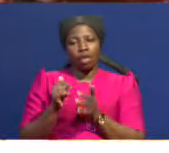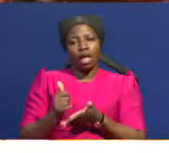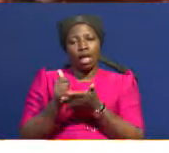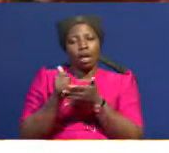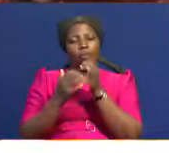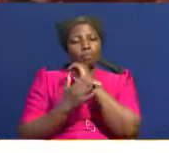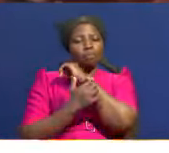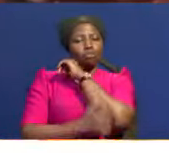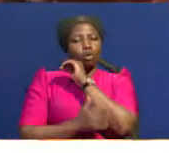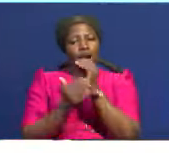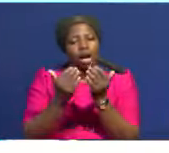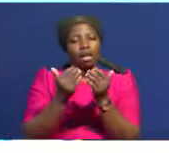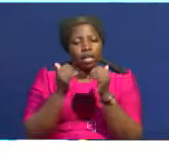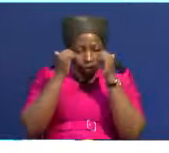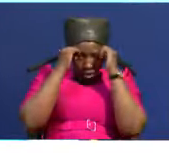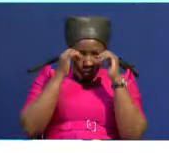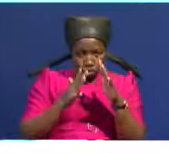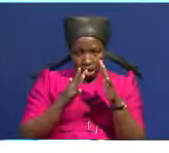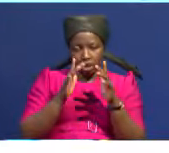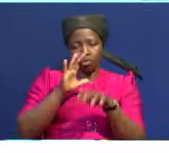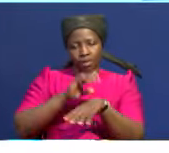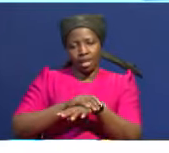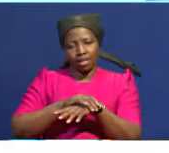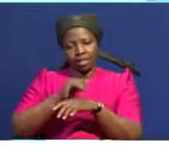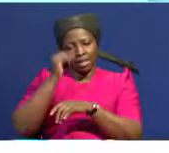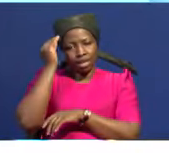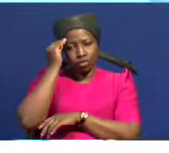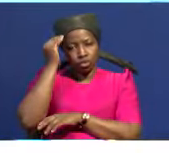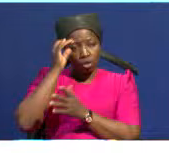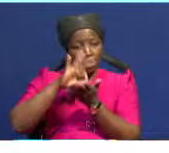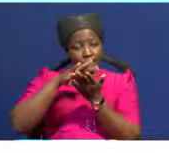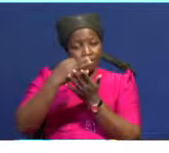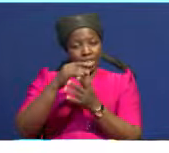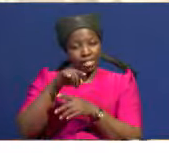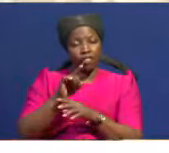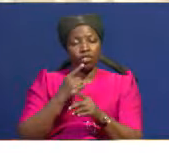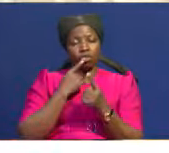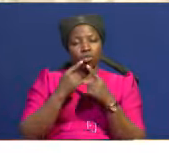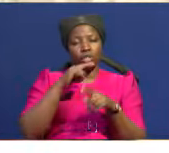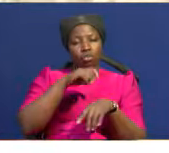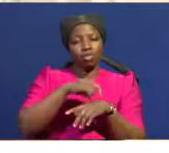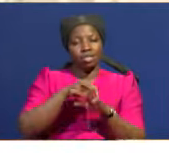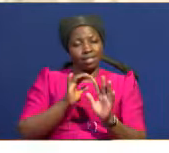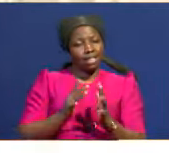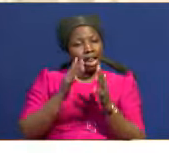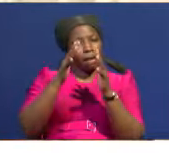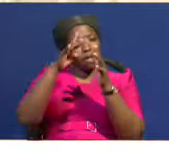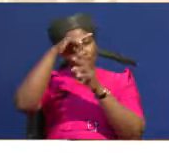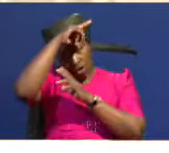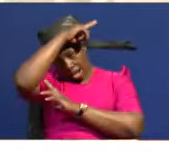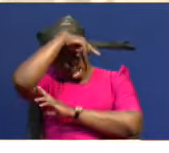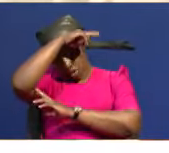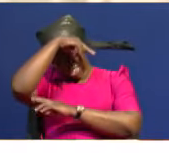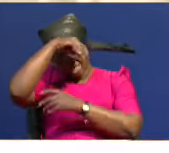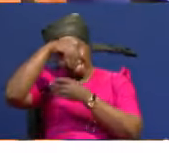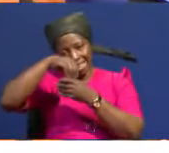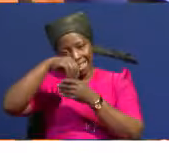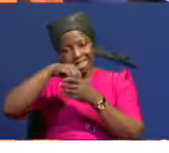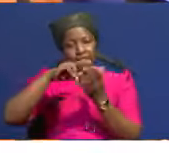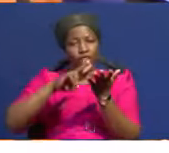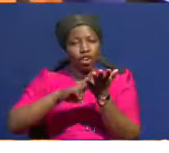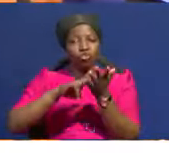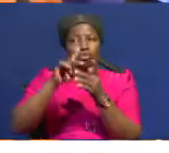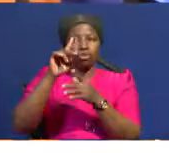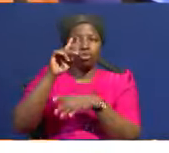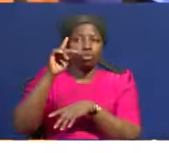kupitia ufadhili wa masomo. Alikuwa akiongea wakati wa sherehe ya kwanza ya kufuzu katika taasisi ya mafunzo ya kifundi ya Keroka katika kaunti ya Kisii.